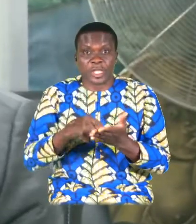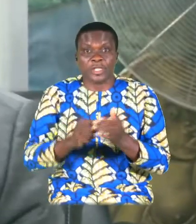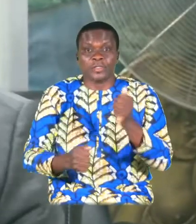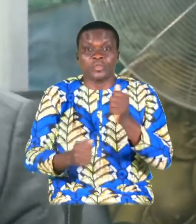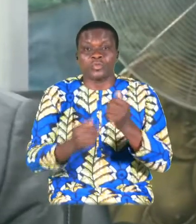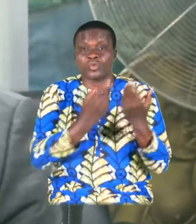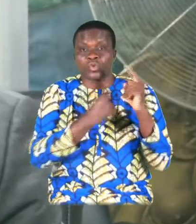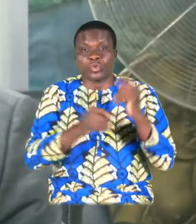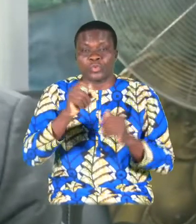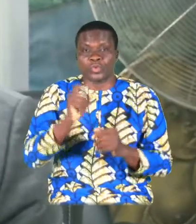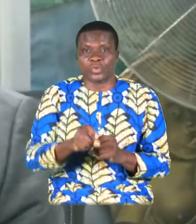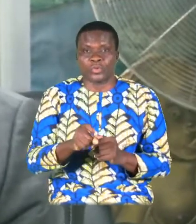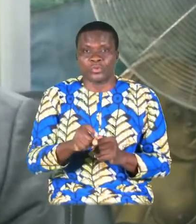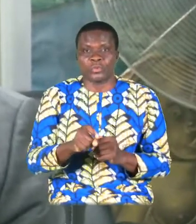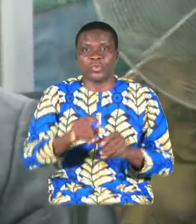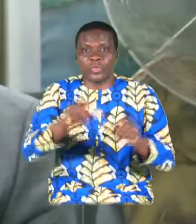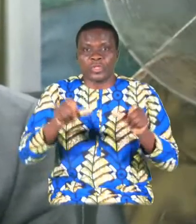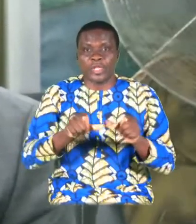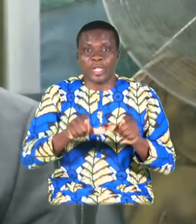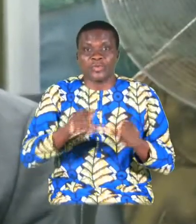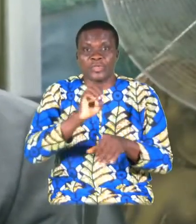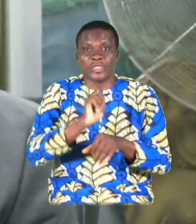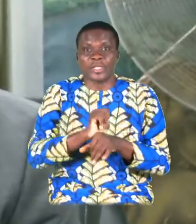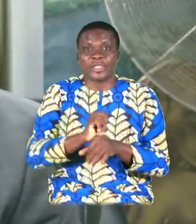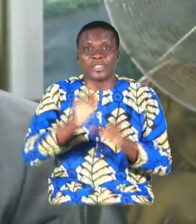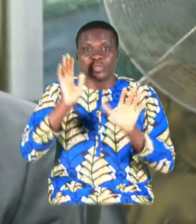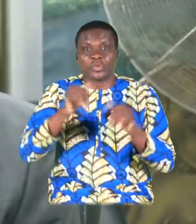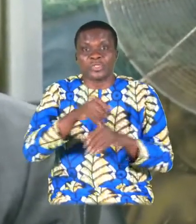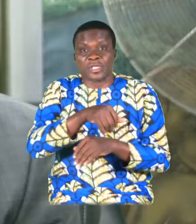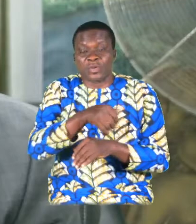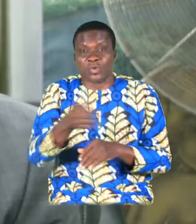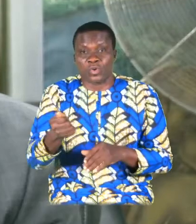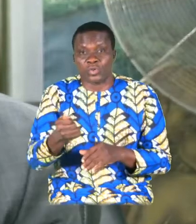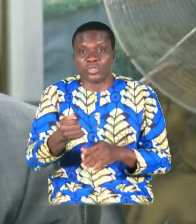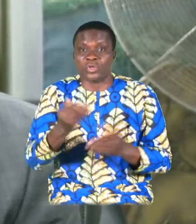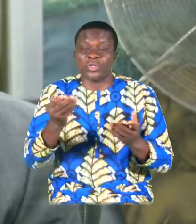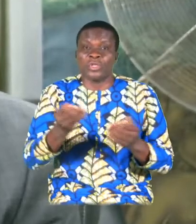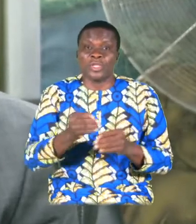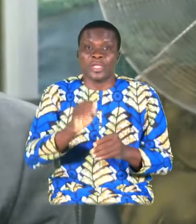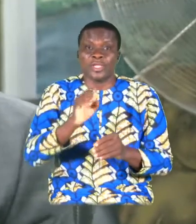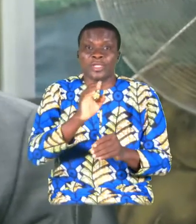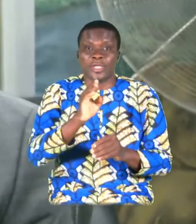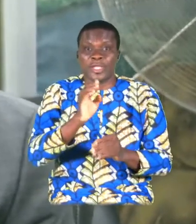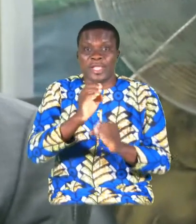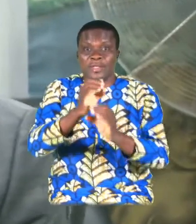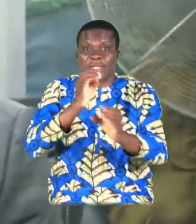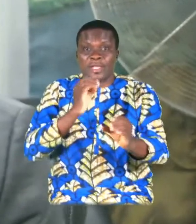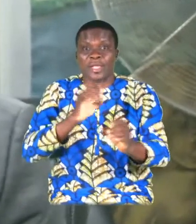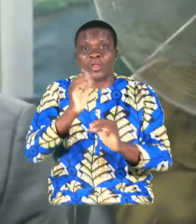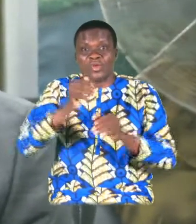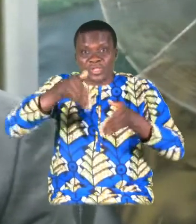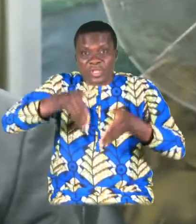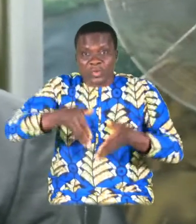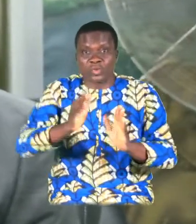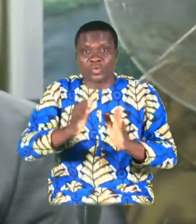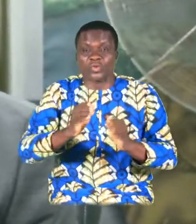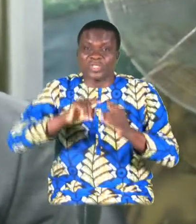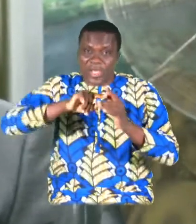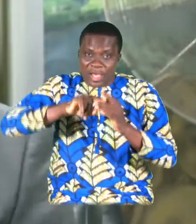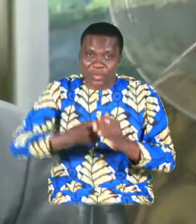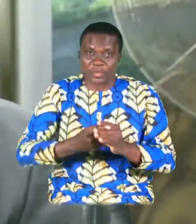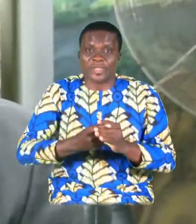que les lieux de culte et les bus ont été autorisés à